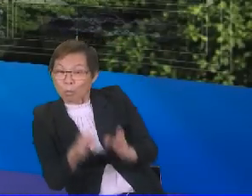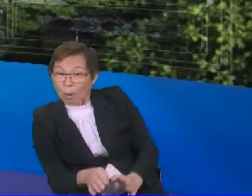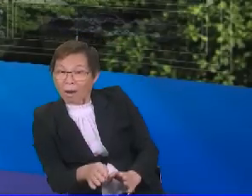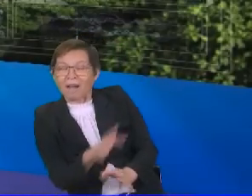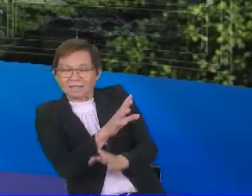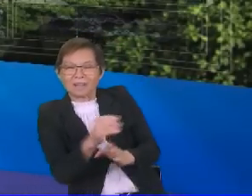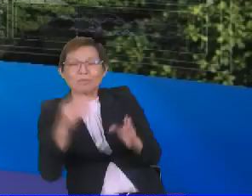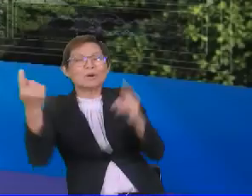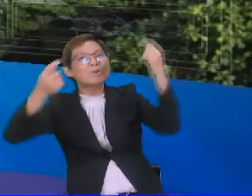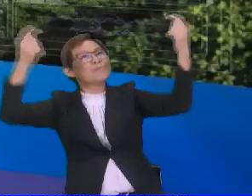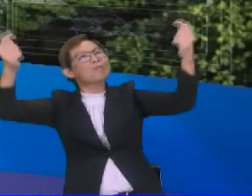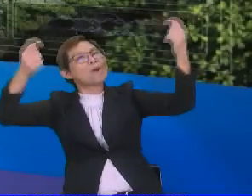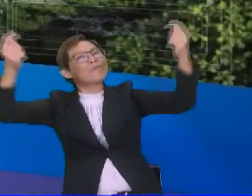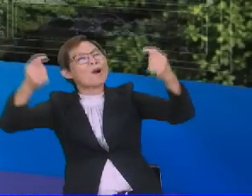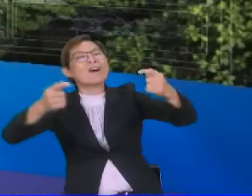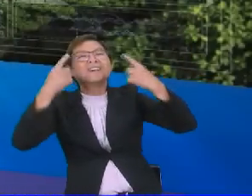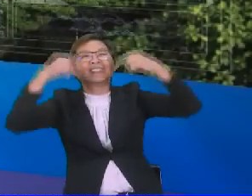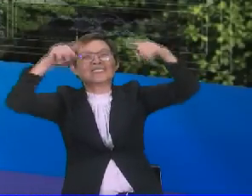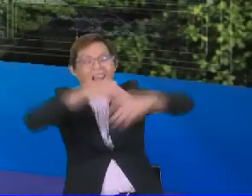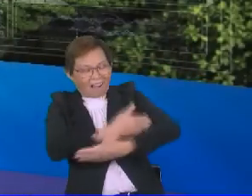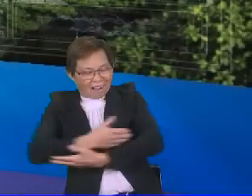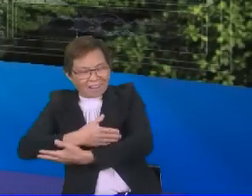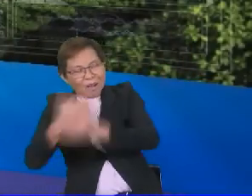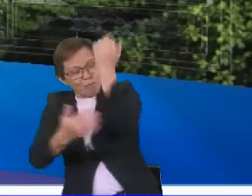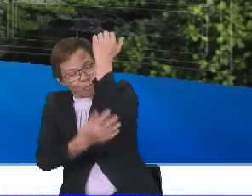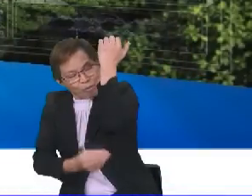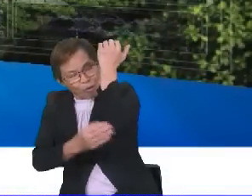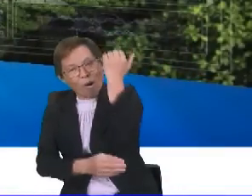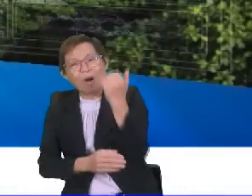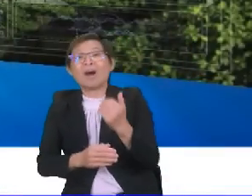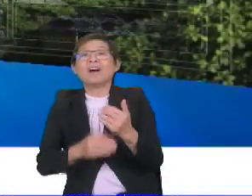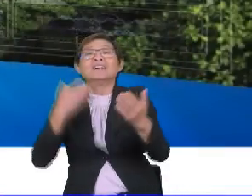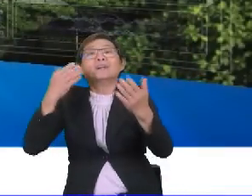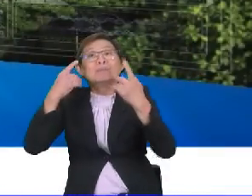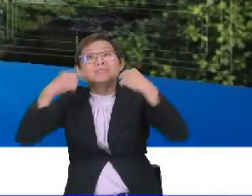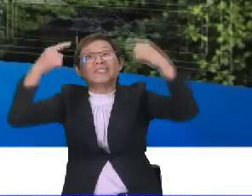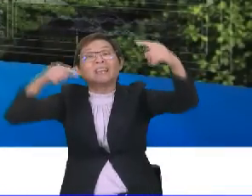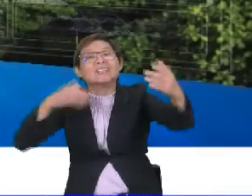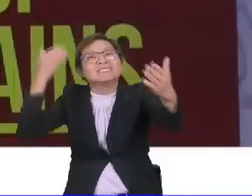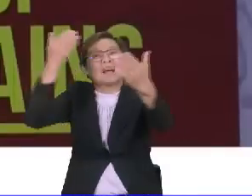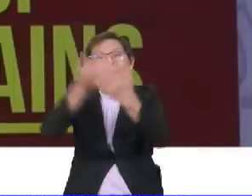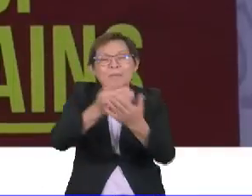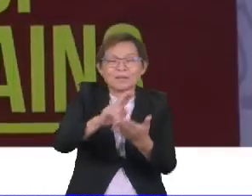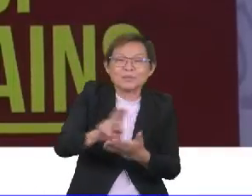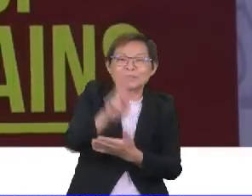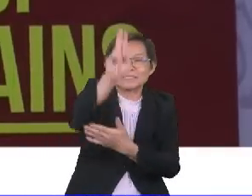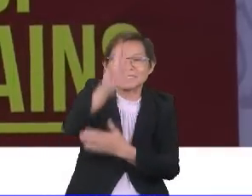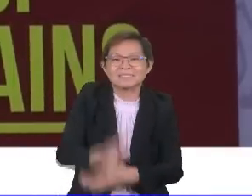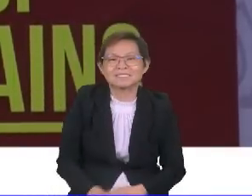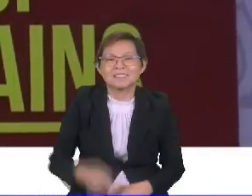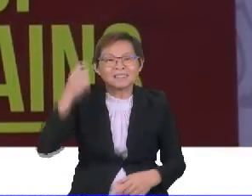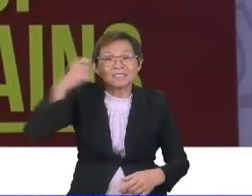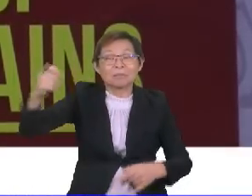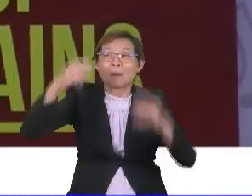usahawanan dan meraihkan kejayaan anak-anak asnaf yang berjaya ke Menara Gading menurut